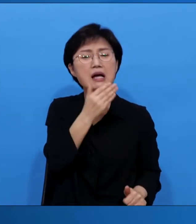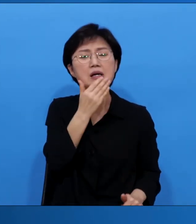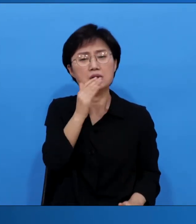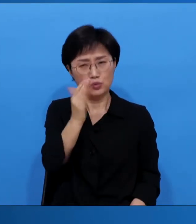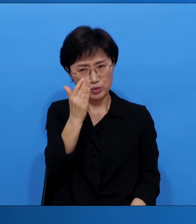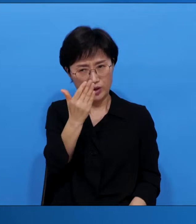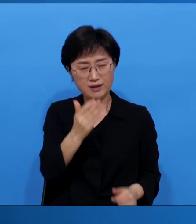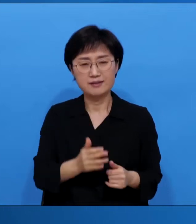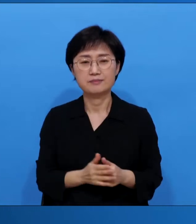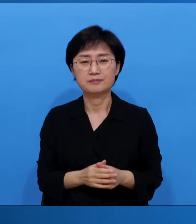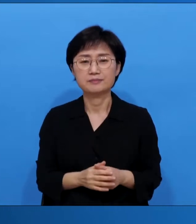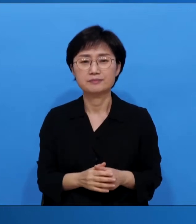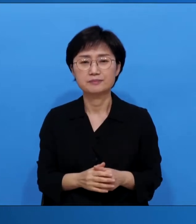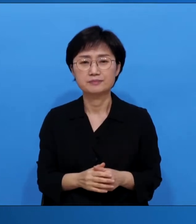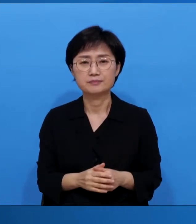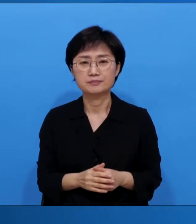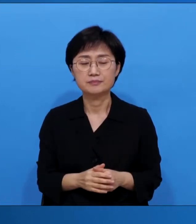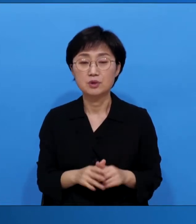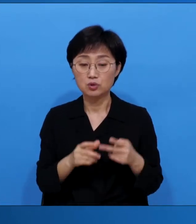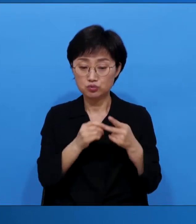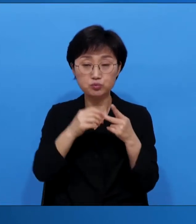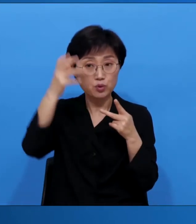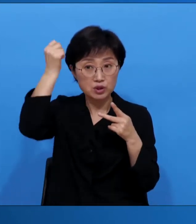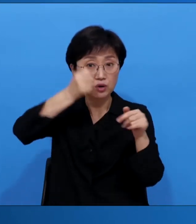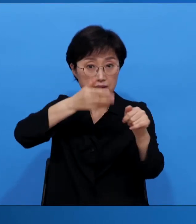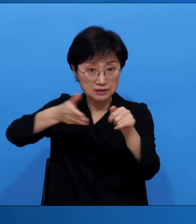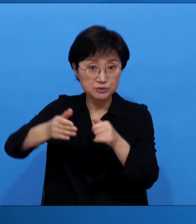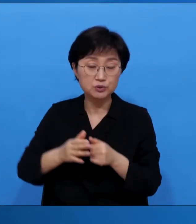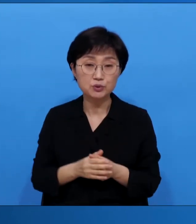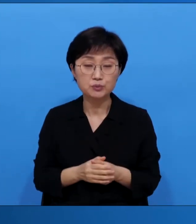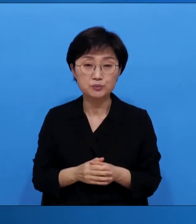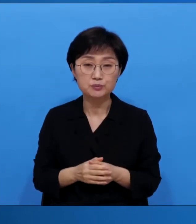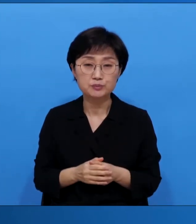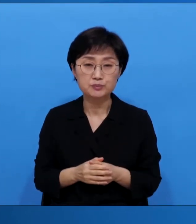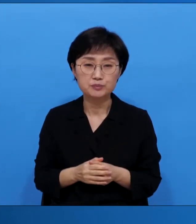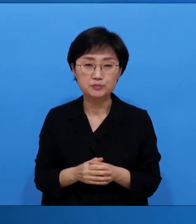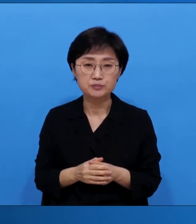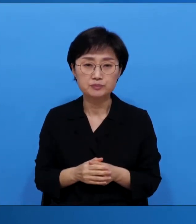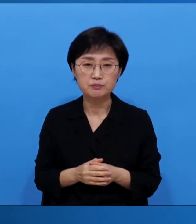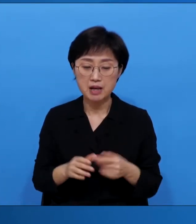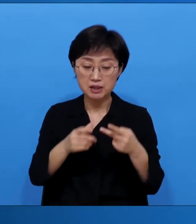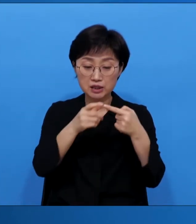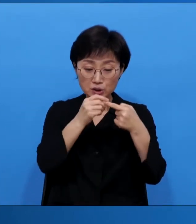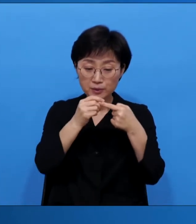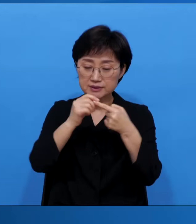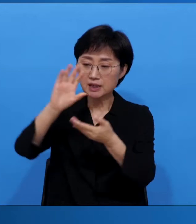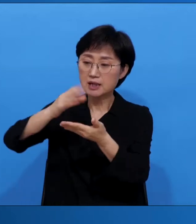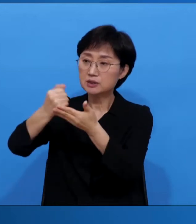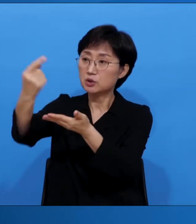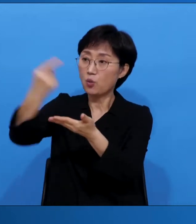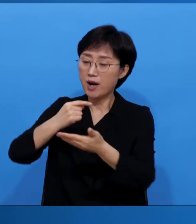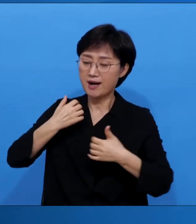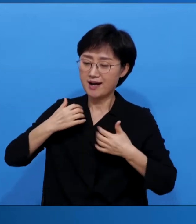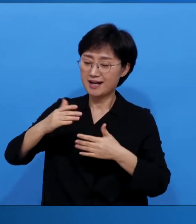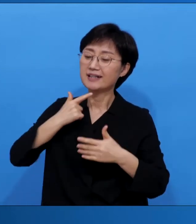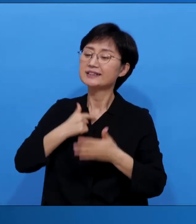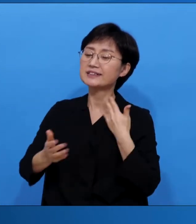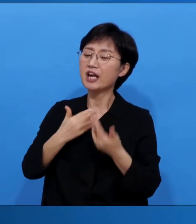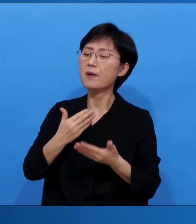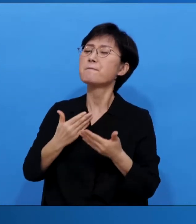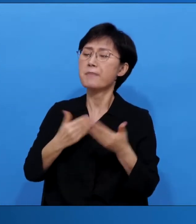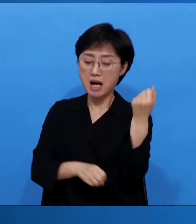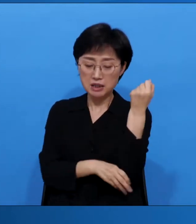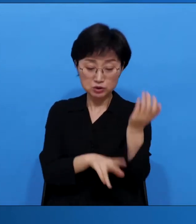forces of darkness are completely bound. 그게 두 번째예요. That's the second point. 그리스도 체험하는 순간 근원이 치유되면서요.